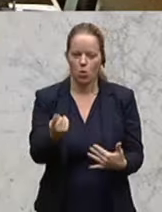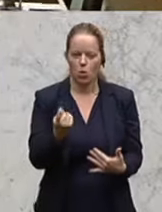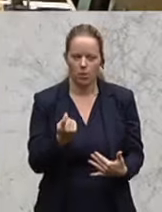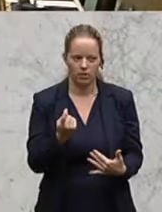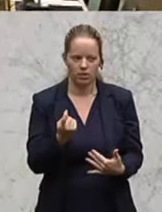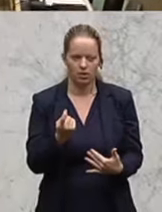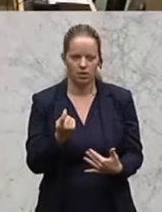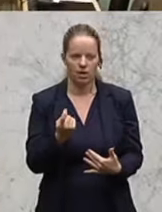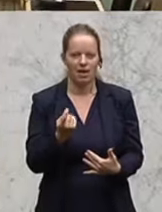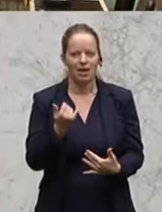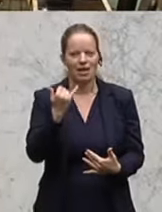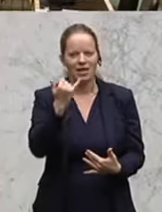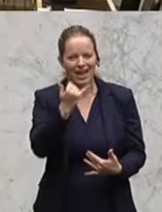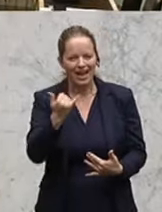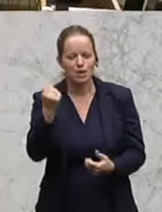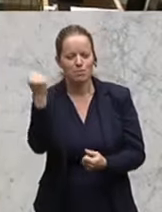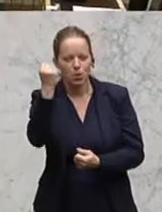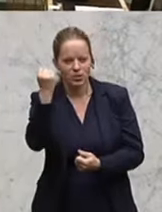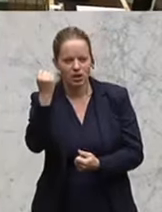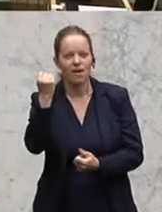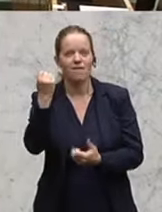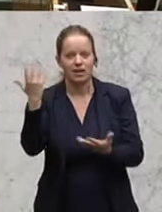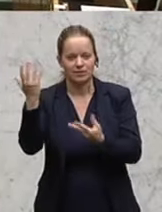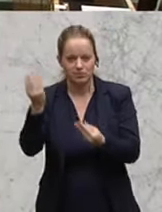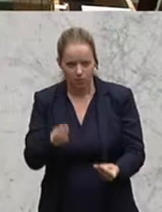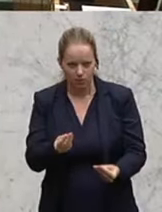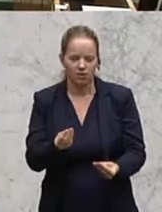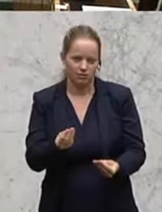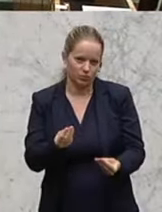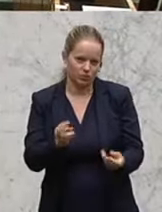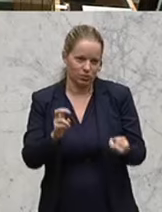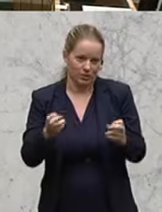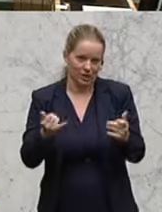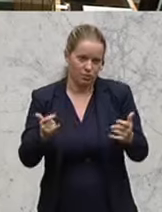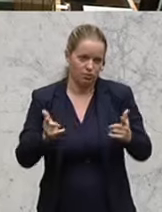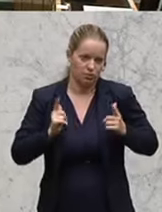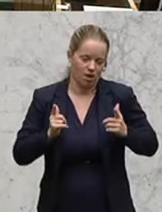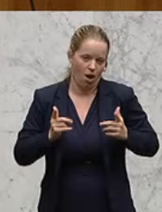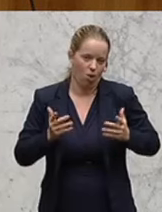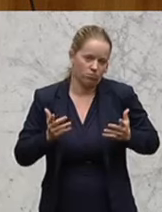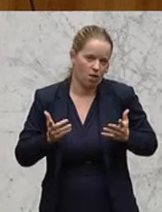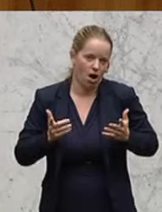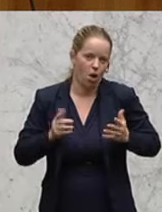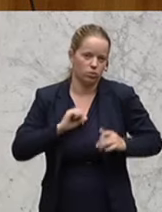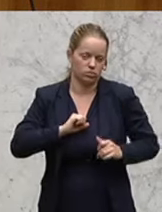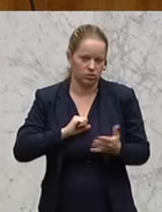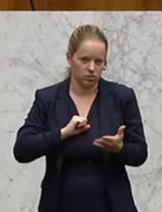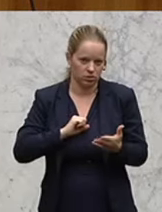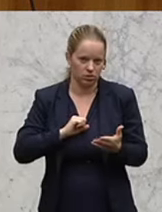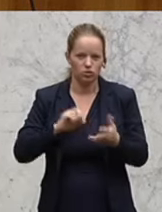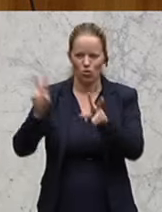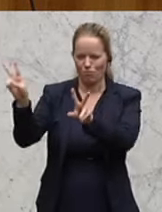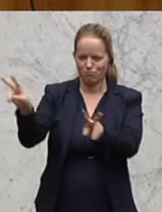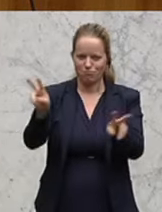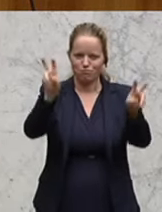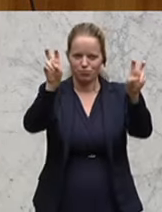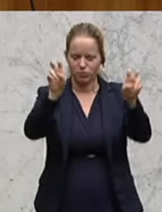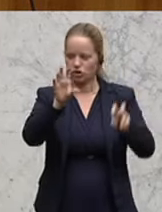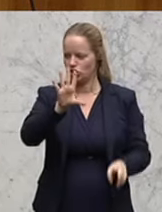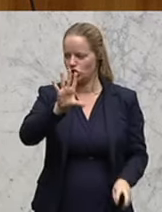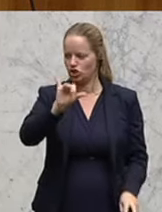gebären. So schreibt der Schiller. Und dieses Zitat